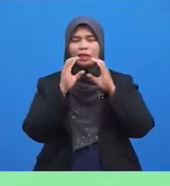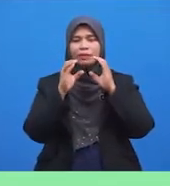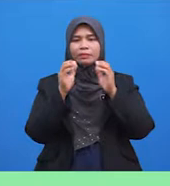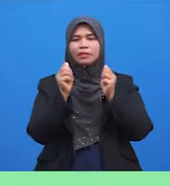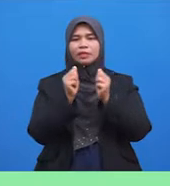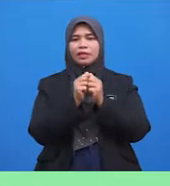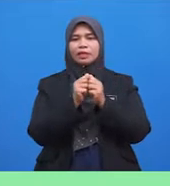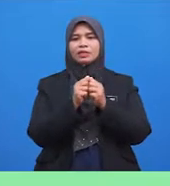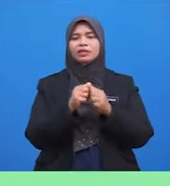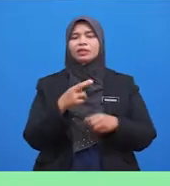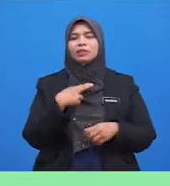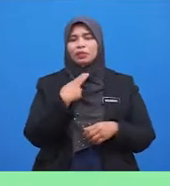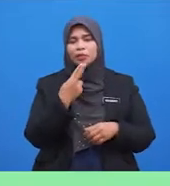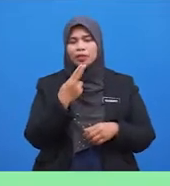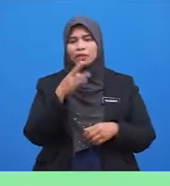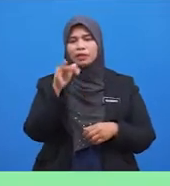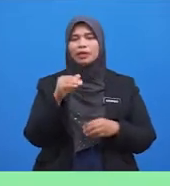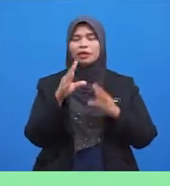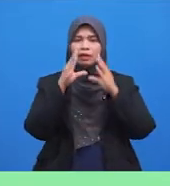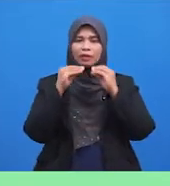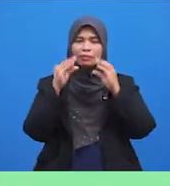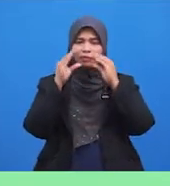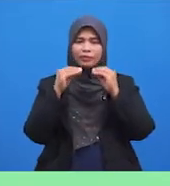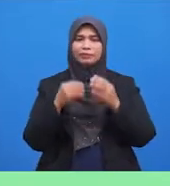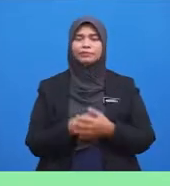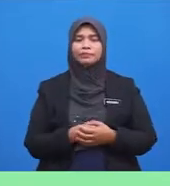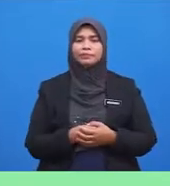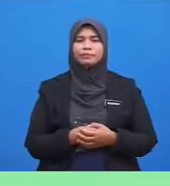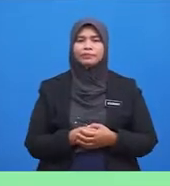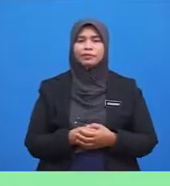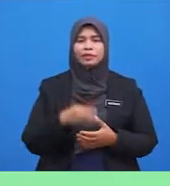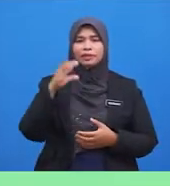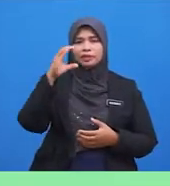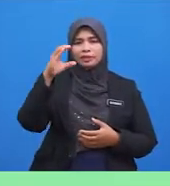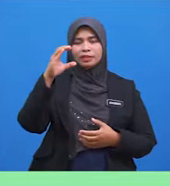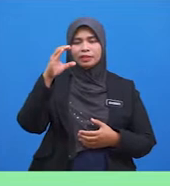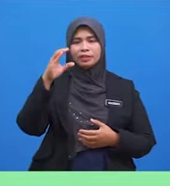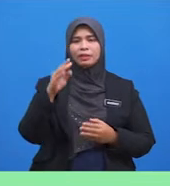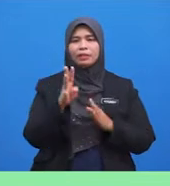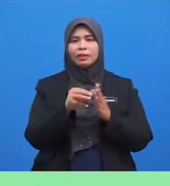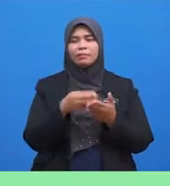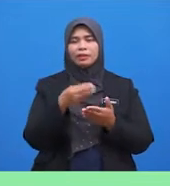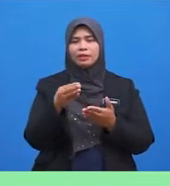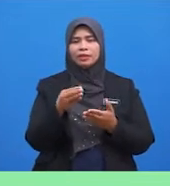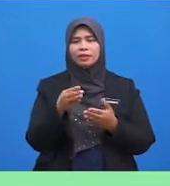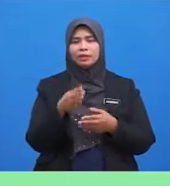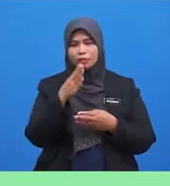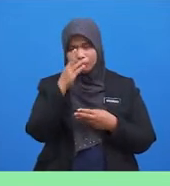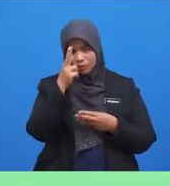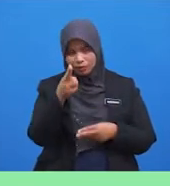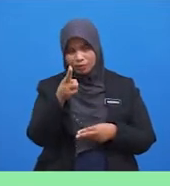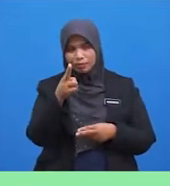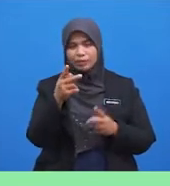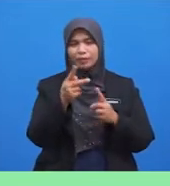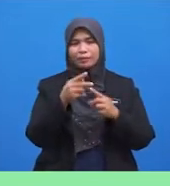Bercakap dengan nada yang lemah lembut. C. Memberi tunduk